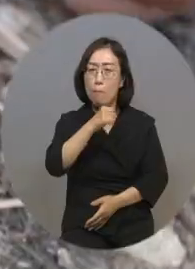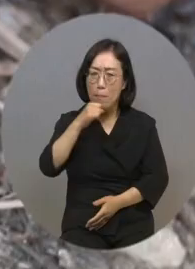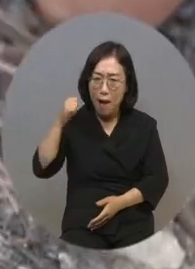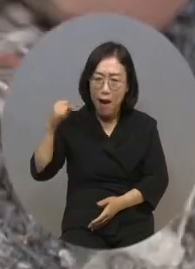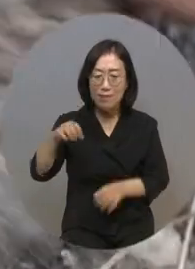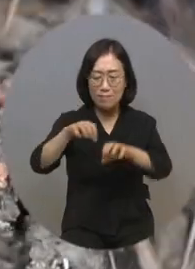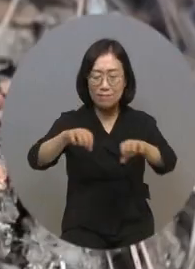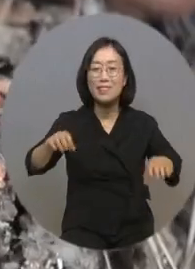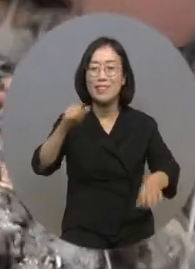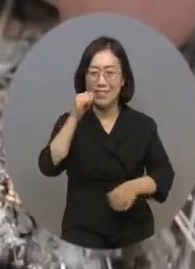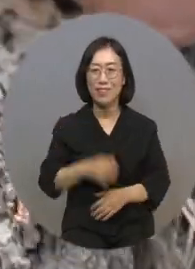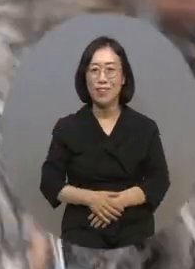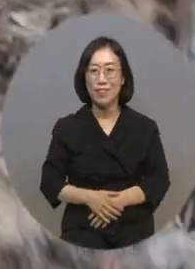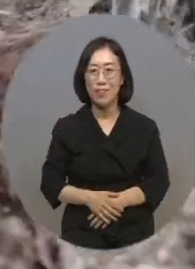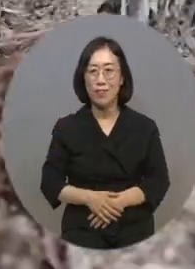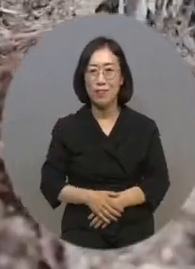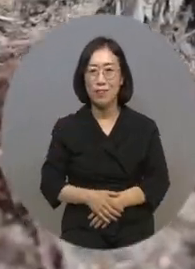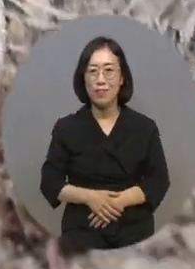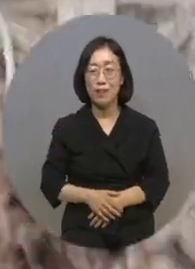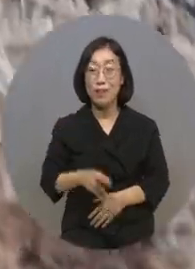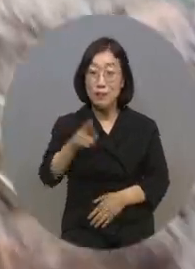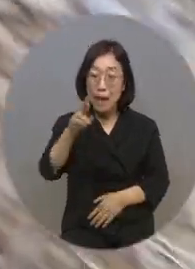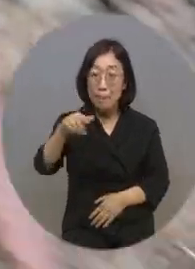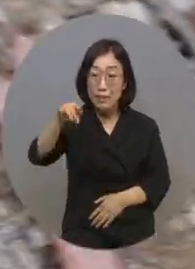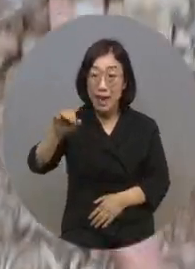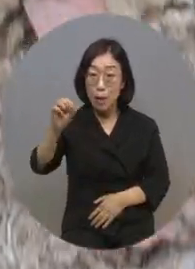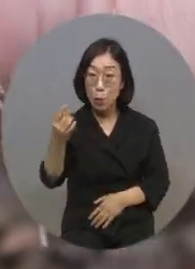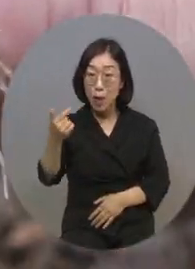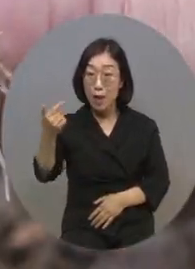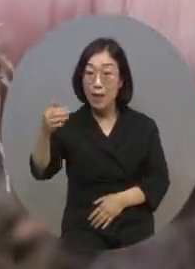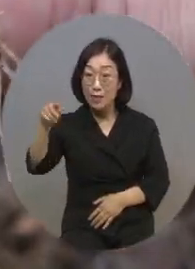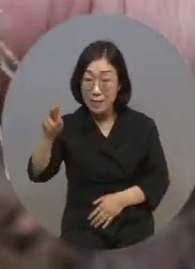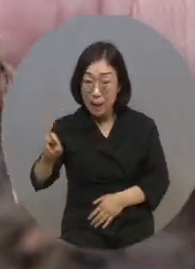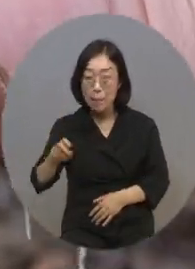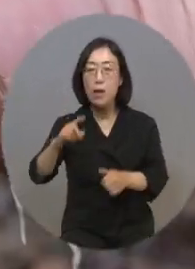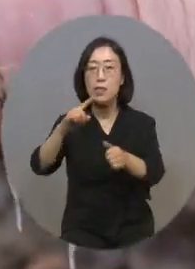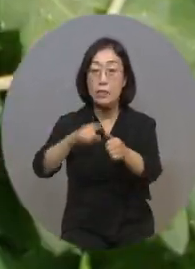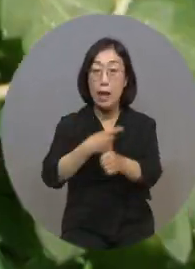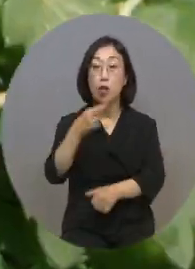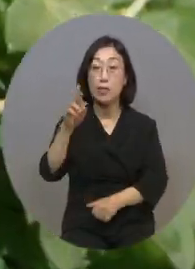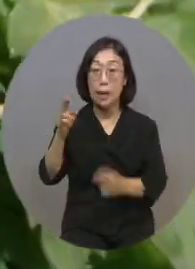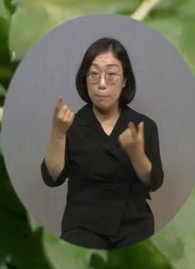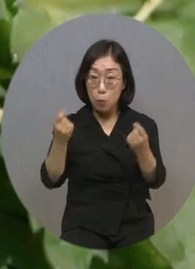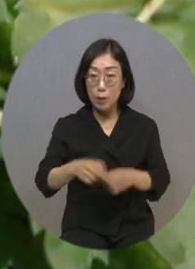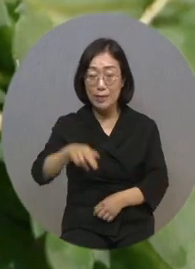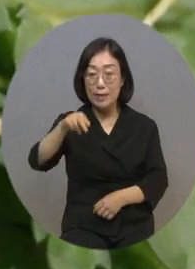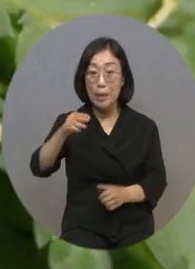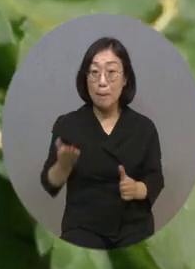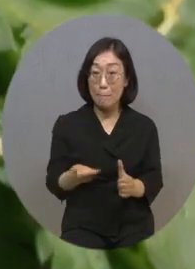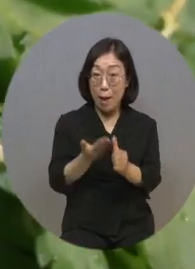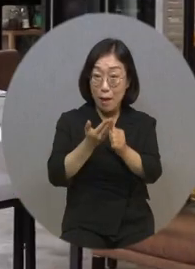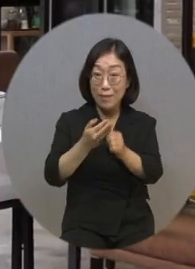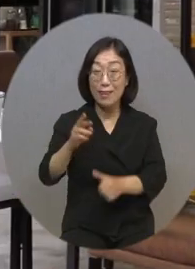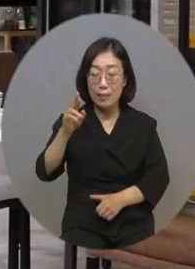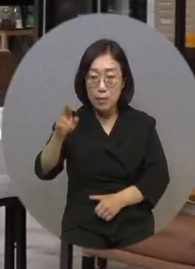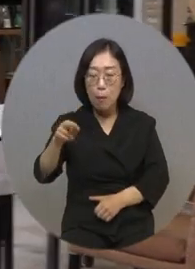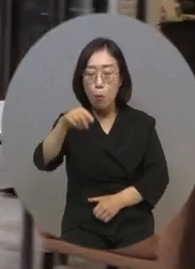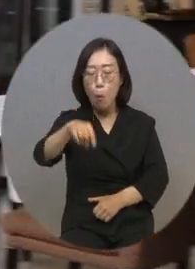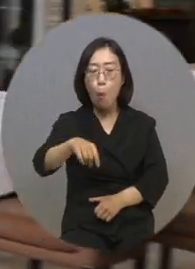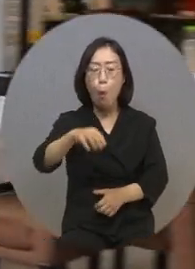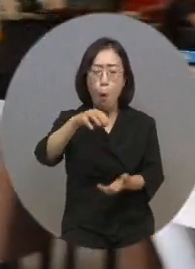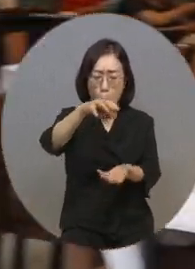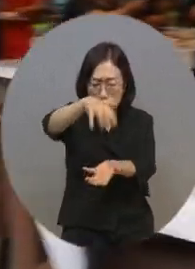있습니다. 특히 장례삼 또는 자연산삼이라 불리며 건강 묘약으로이기도 하는 산양삼이 지천에서 채취될